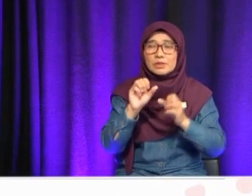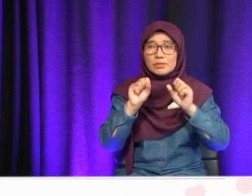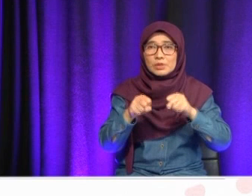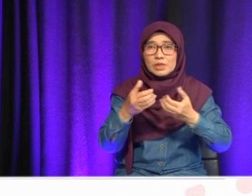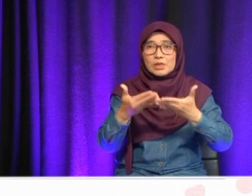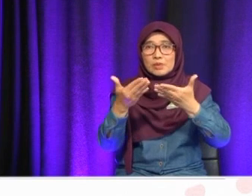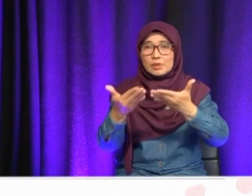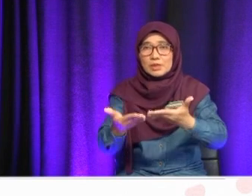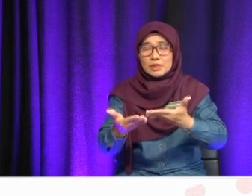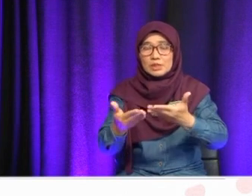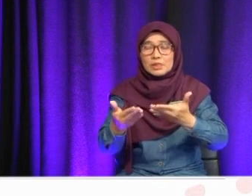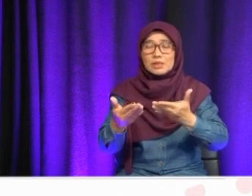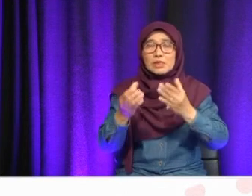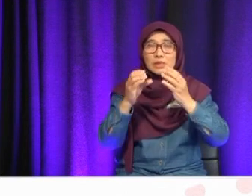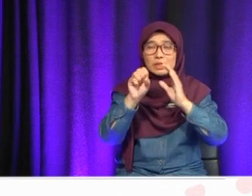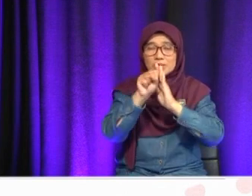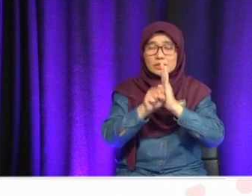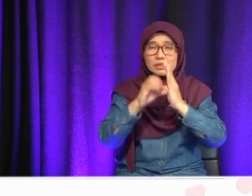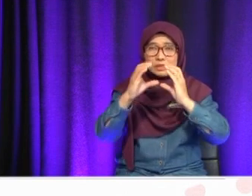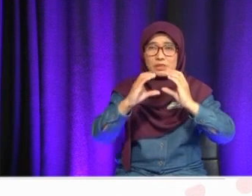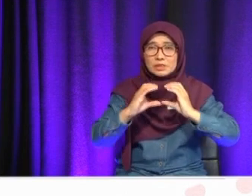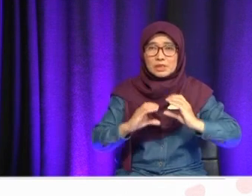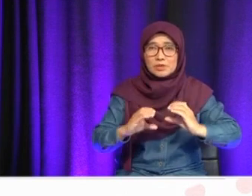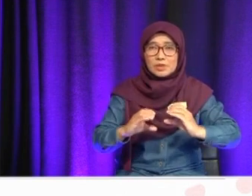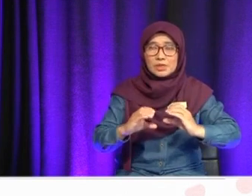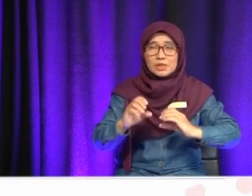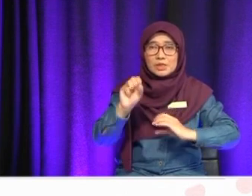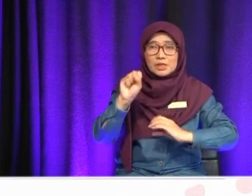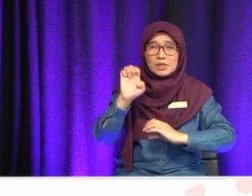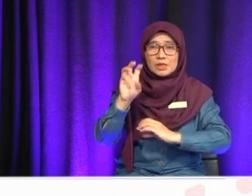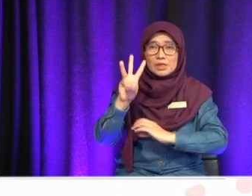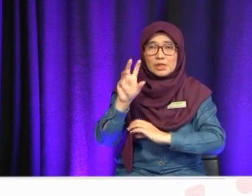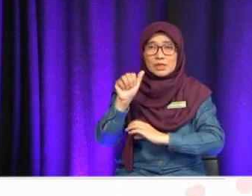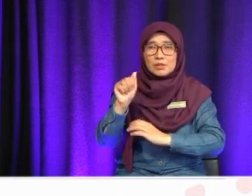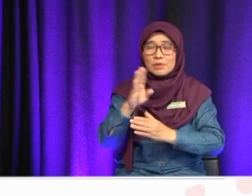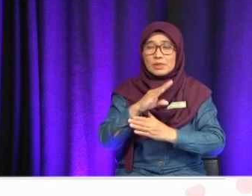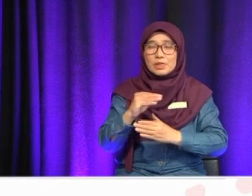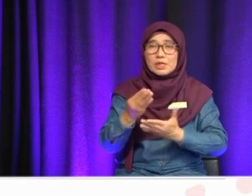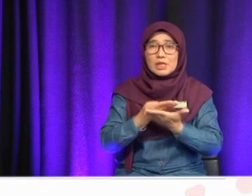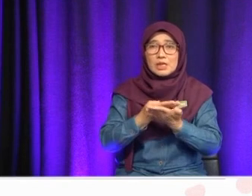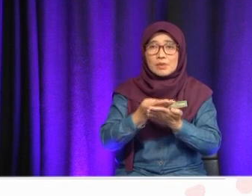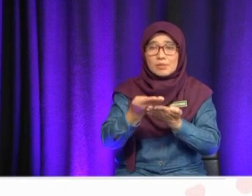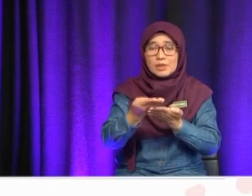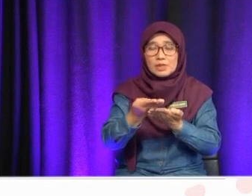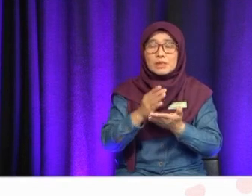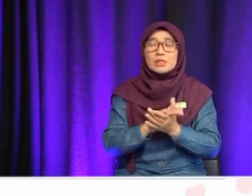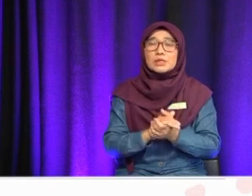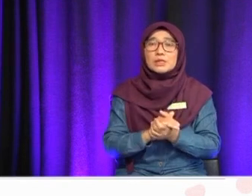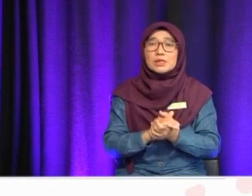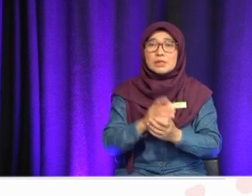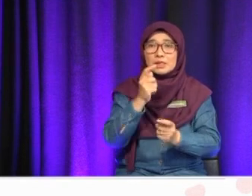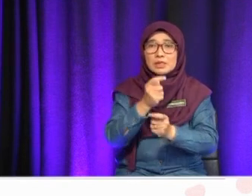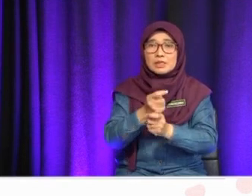diberikan secara sewa dengan bayaran tertentu. Agak-agak apa jawapannya? Siapa nak jawab?